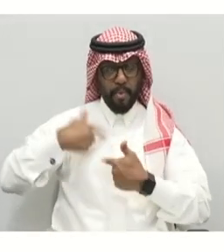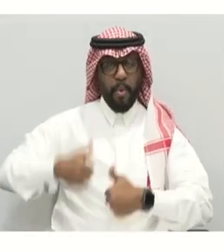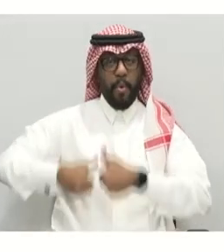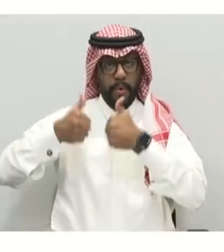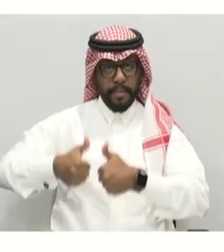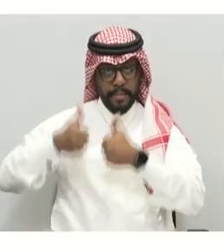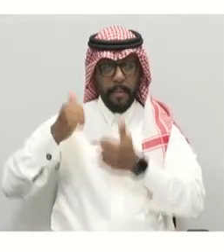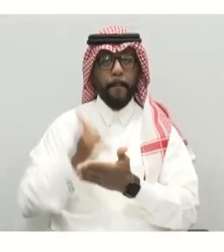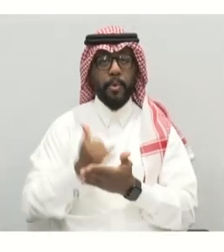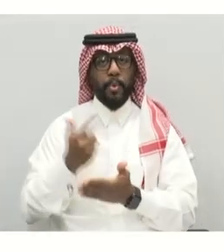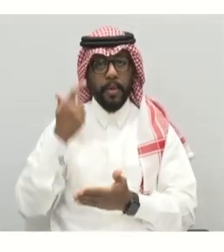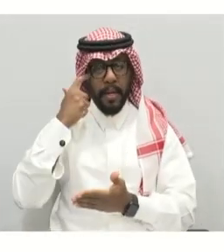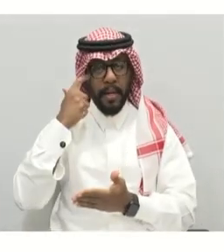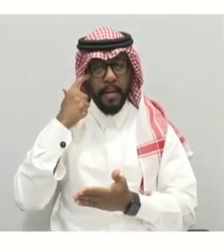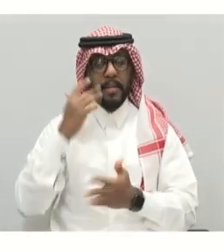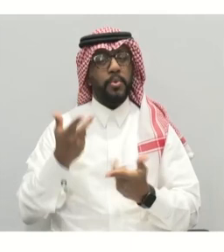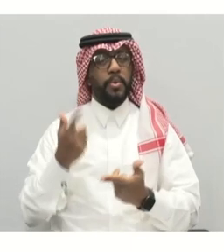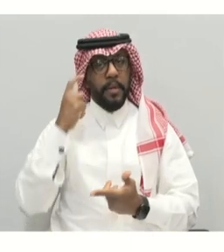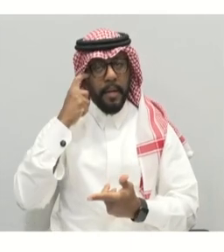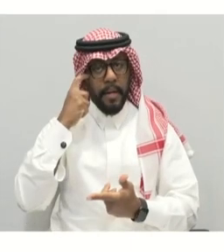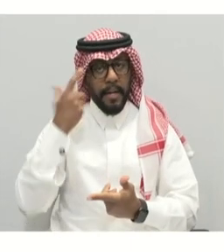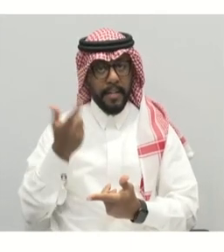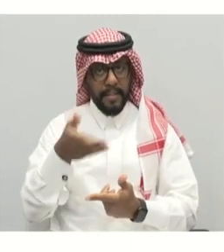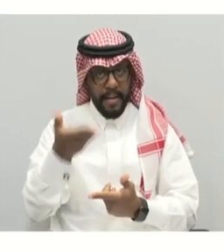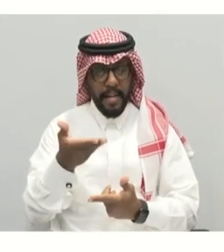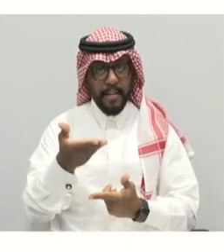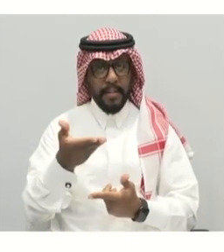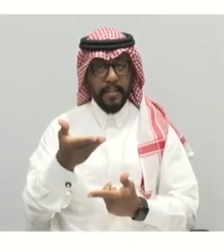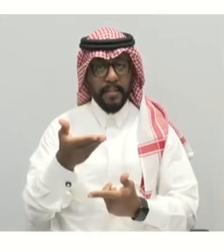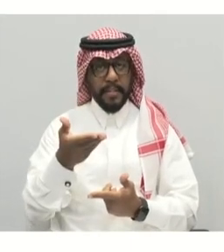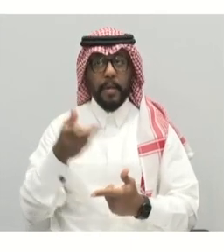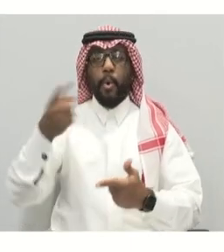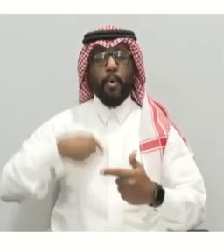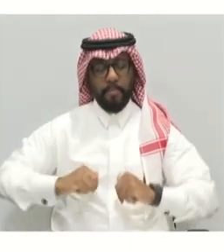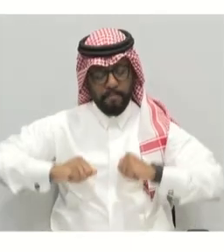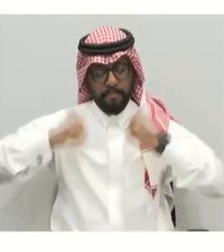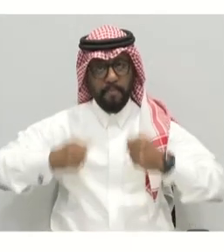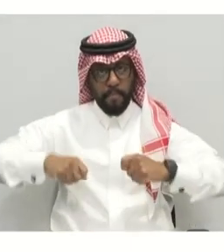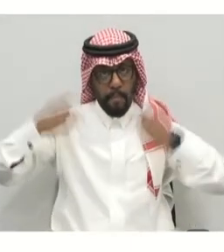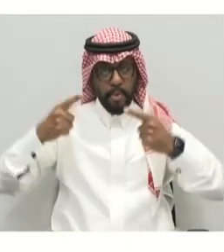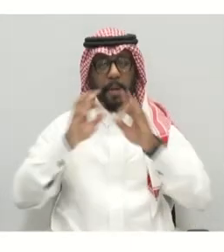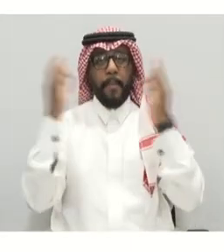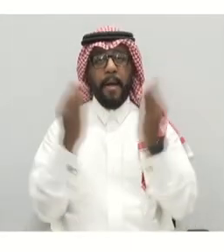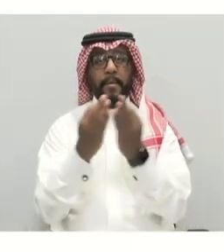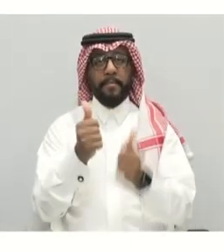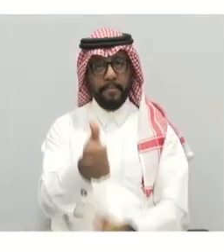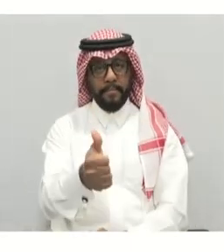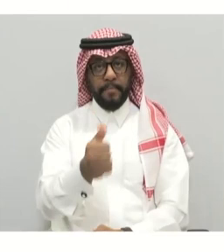المسؤول المسؤوليه تجعل الانسان للانسان قيمه في المجتمع